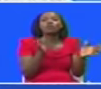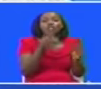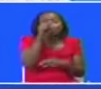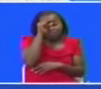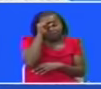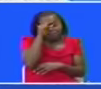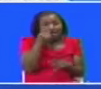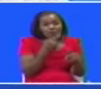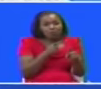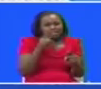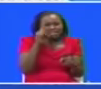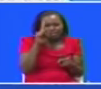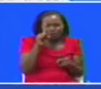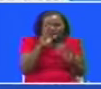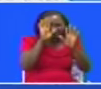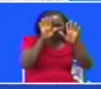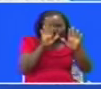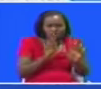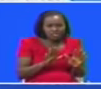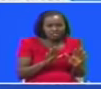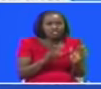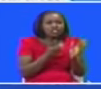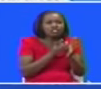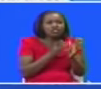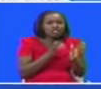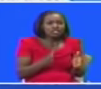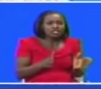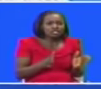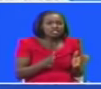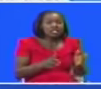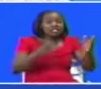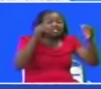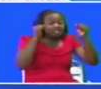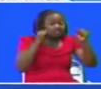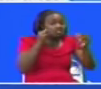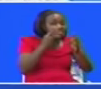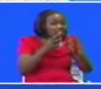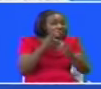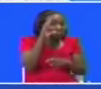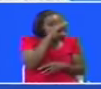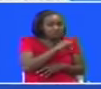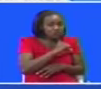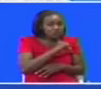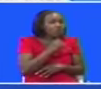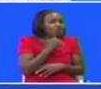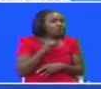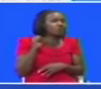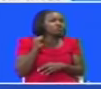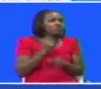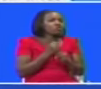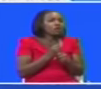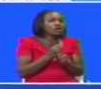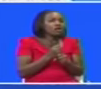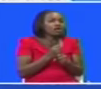jambo lile la kwanza muhimu sana ni kuwa madaktari wa kigoma wakikata kazi, wasipoingia kazini asubuhi, basi kuna